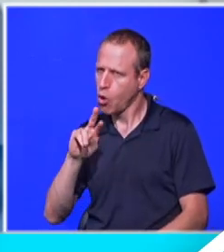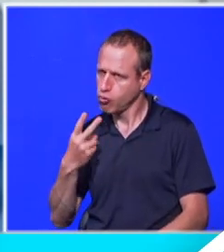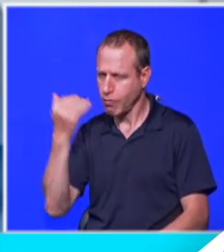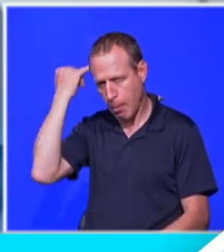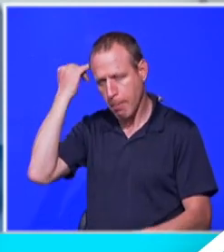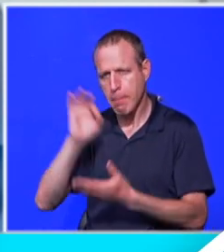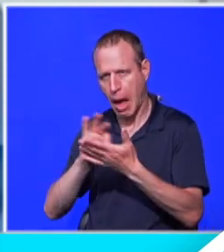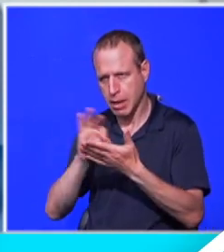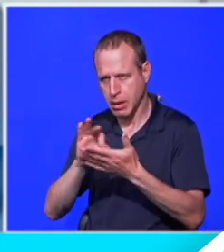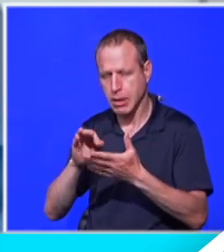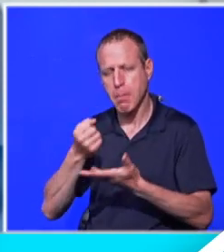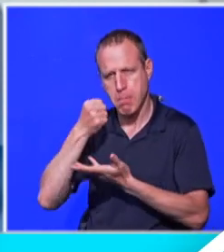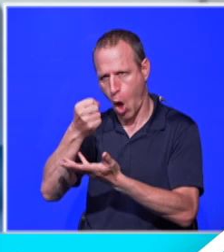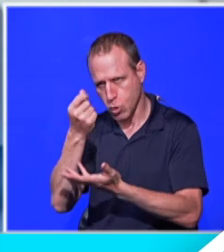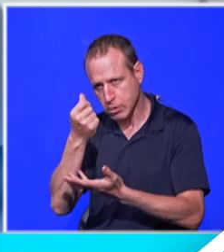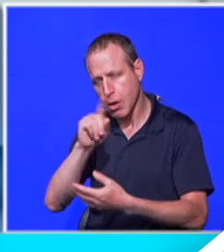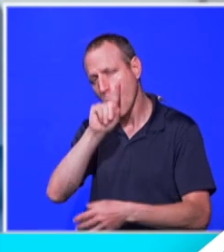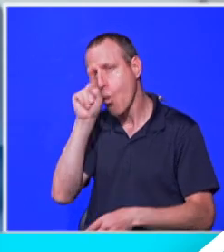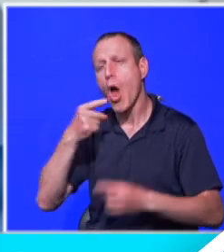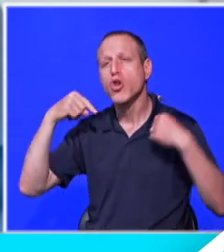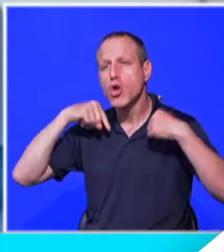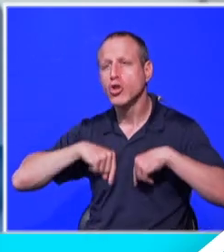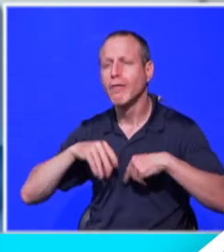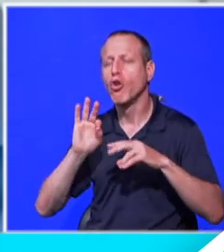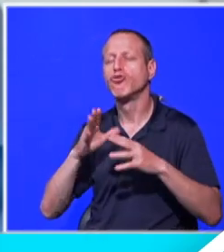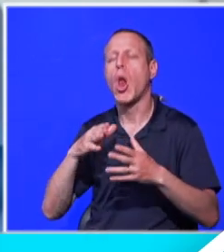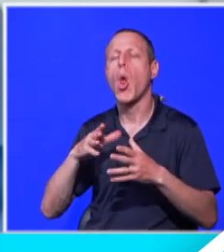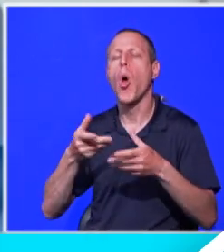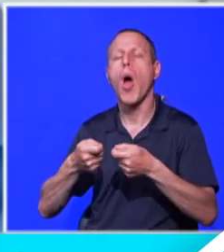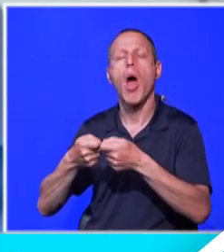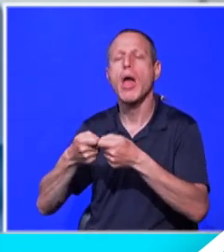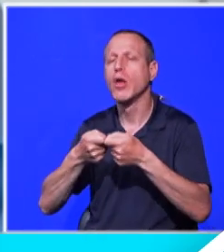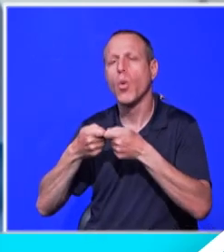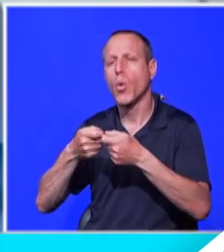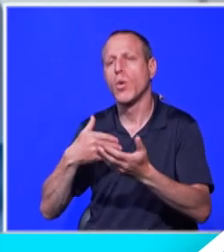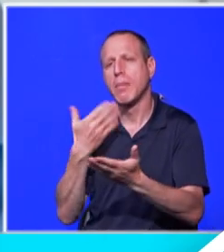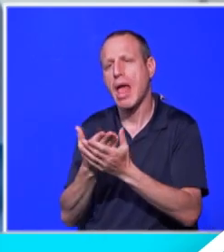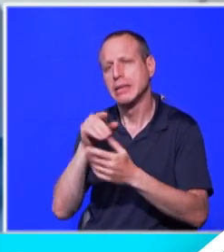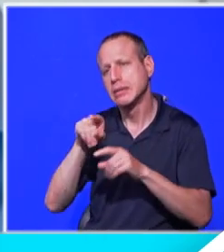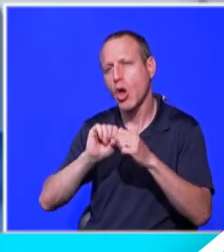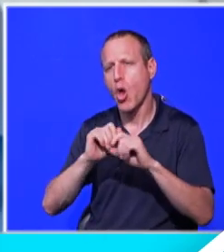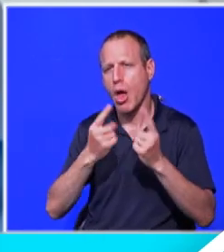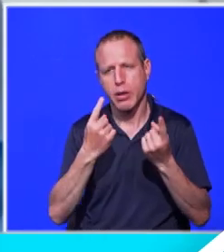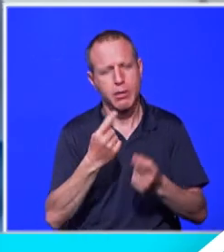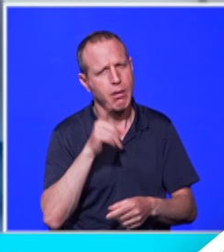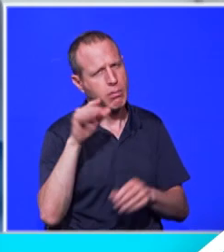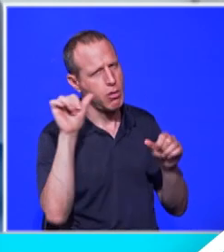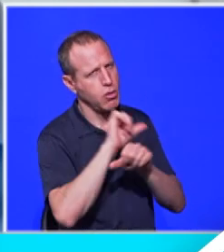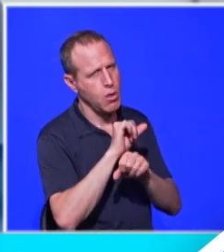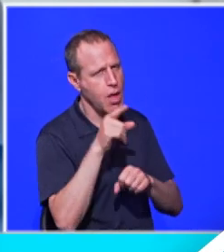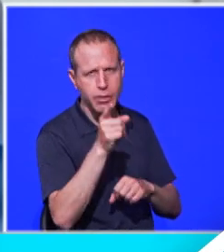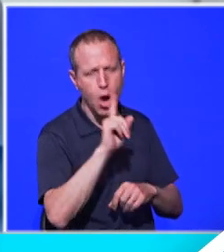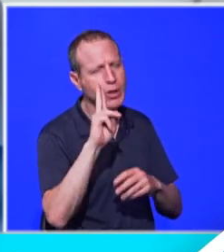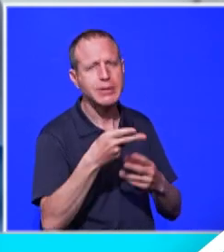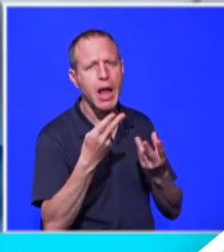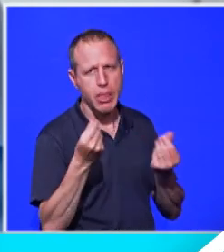פקיד באוצר כמובן, אבל... אולי זה יושב ראש של מועצה מייעצת כזאת או אחרת. אתה טועה. אתה לא צריך לנחש.